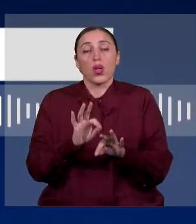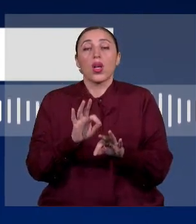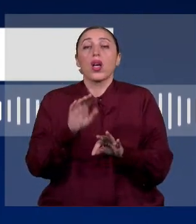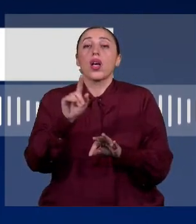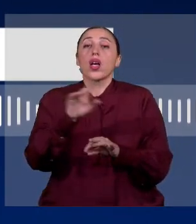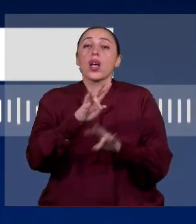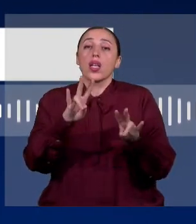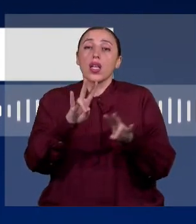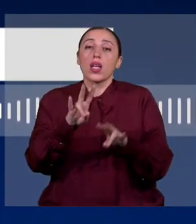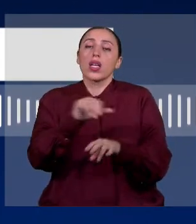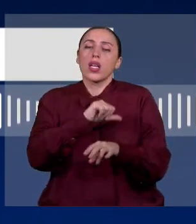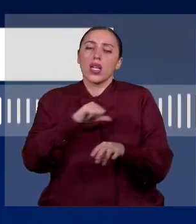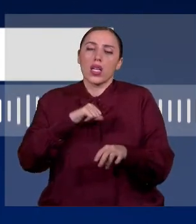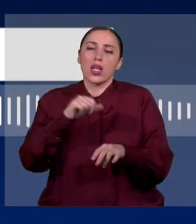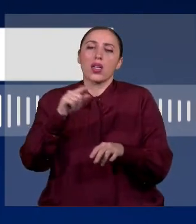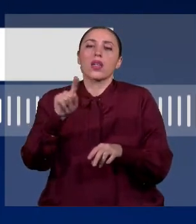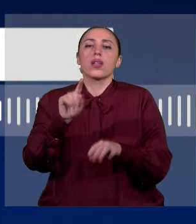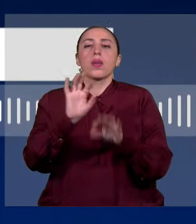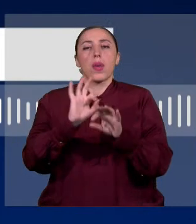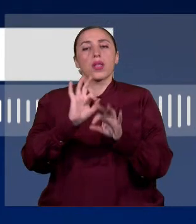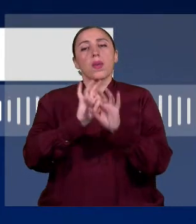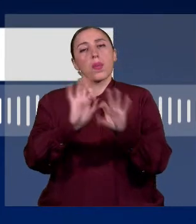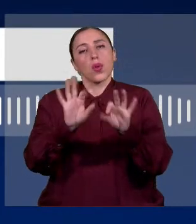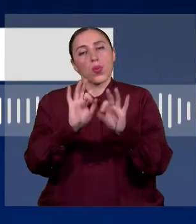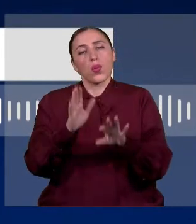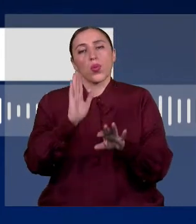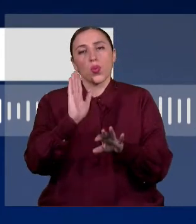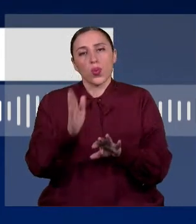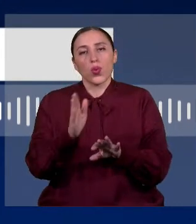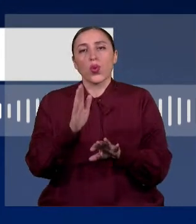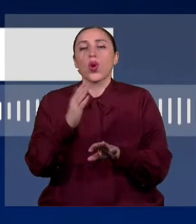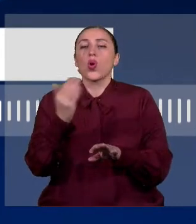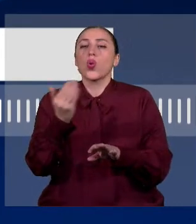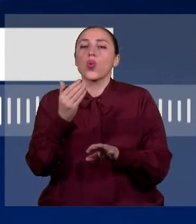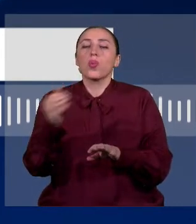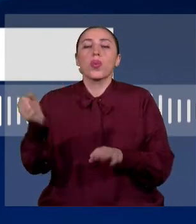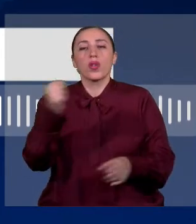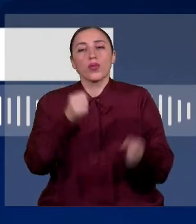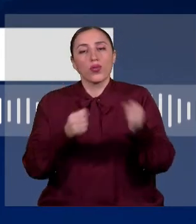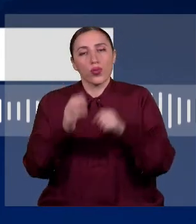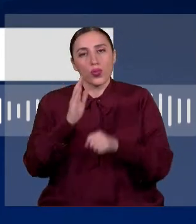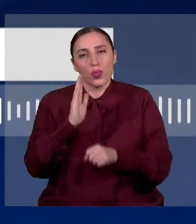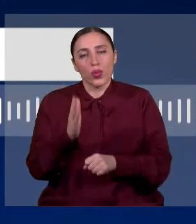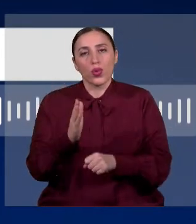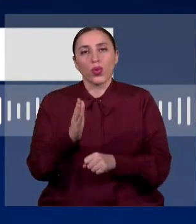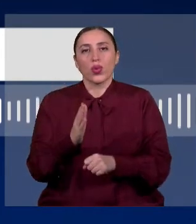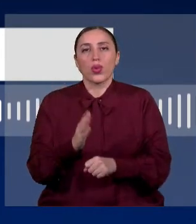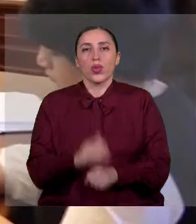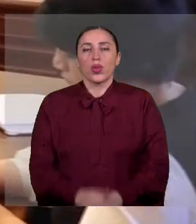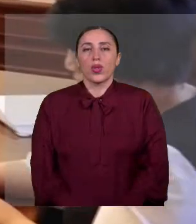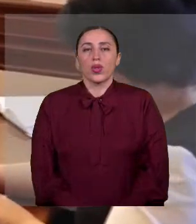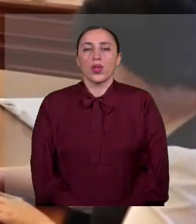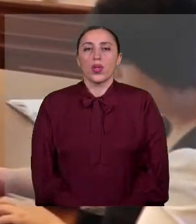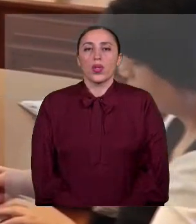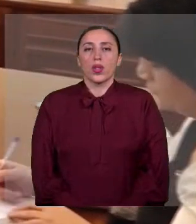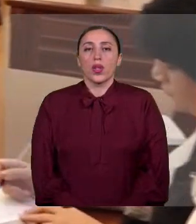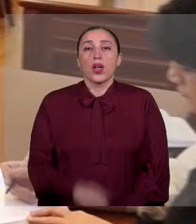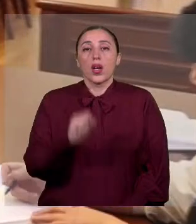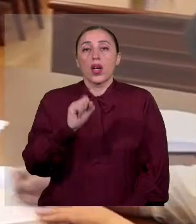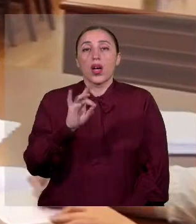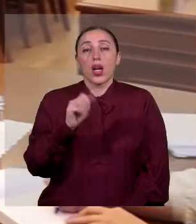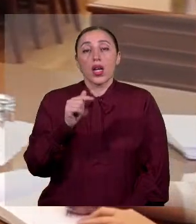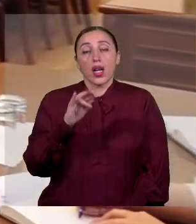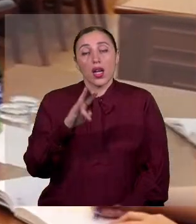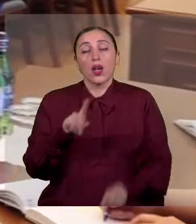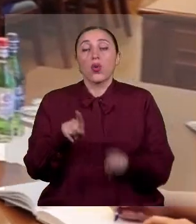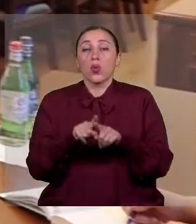մանրամասն կներկայացնի։ Նաեւ նոր նախարարների վերաբերյալ նշանակումները ոչքամ կլինի իր կողմից։ Առաքելյանը